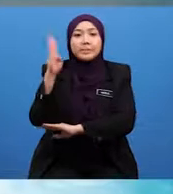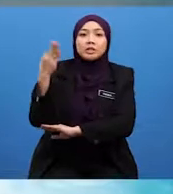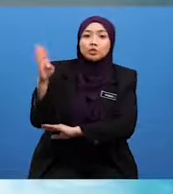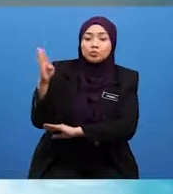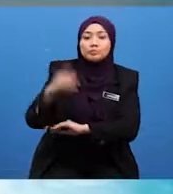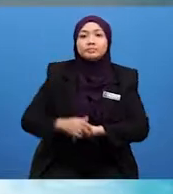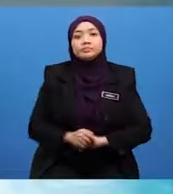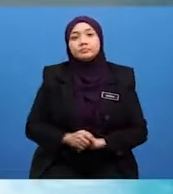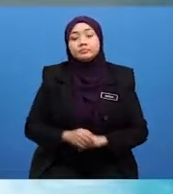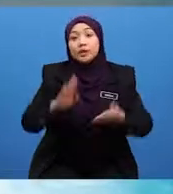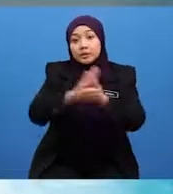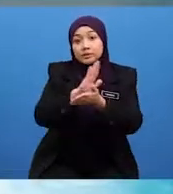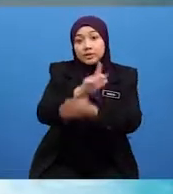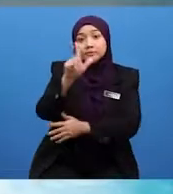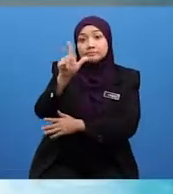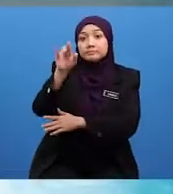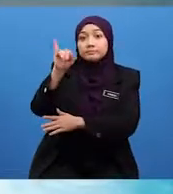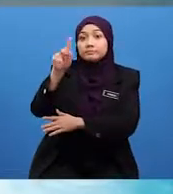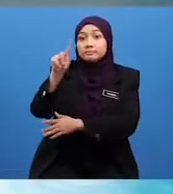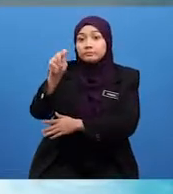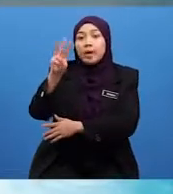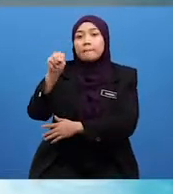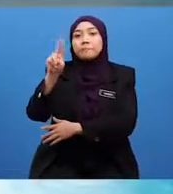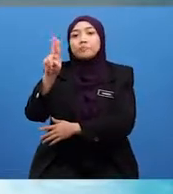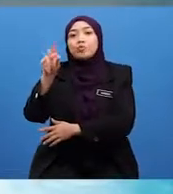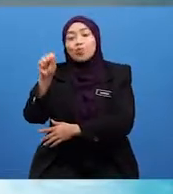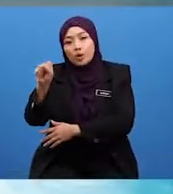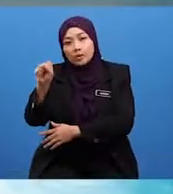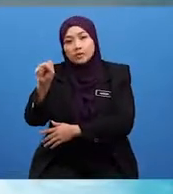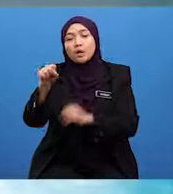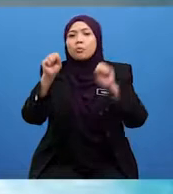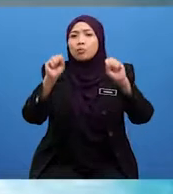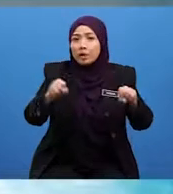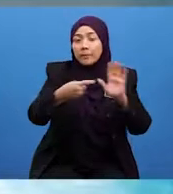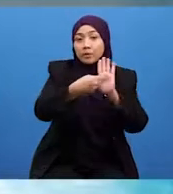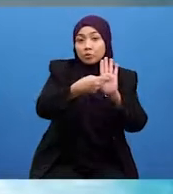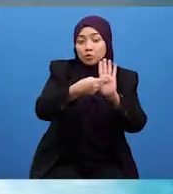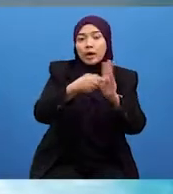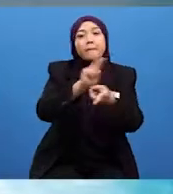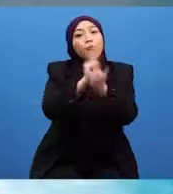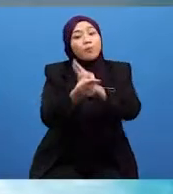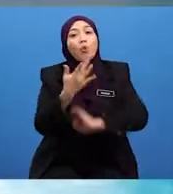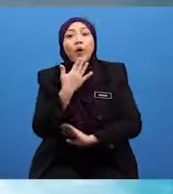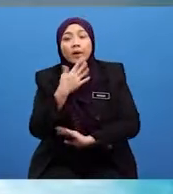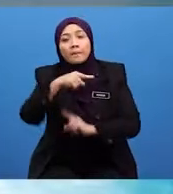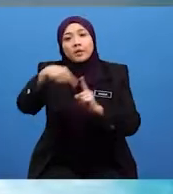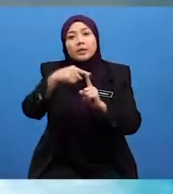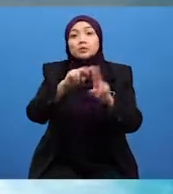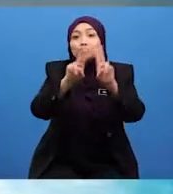Kertas litmus merupakan sejenis penunjuk yang akan berubah warna apabila diuji.